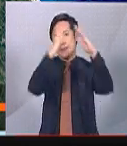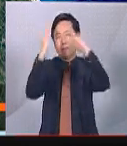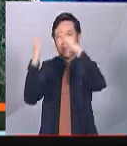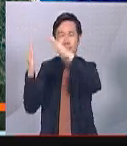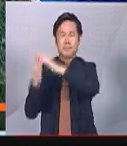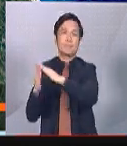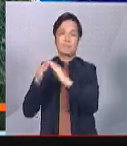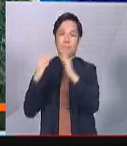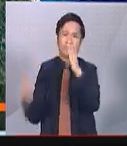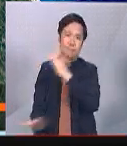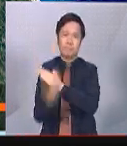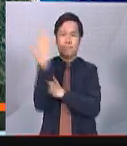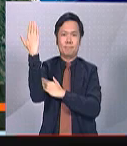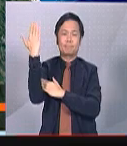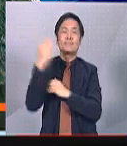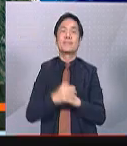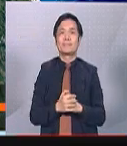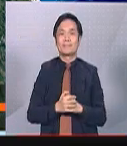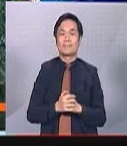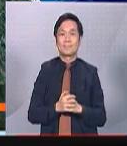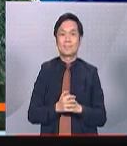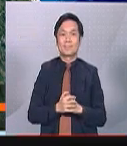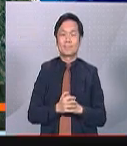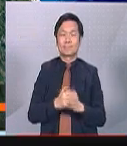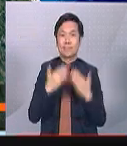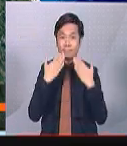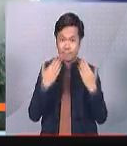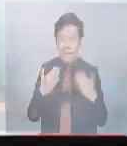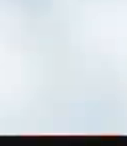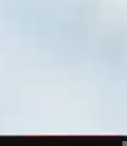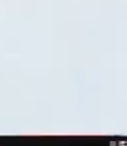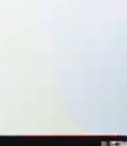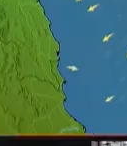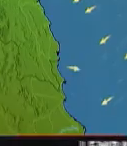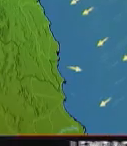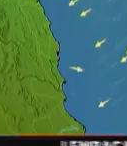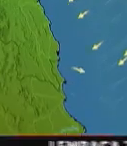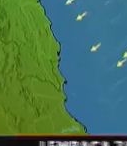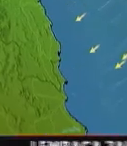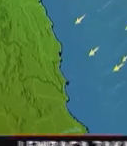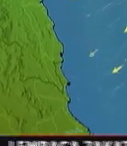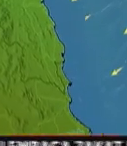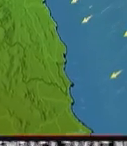utama di Malaysia untuk pagi nanti. Sekian, Assalamualaikum.